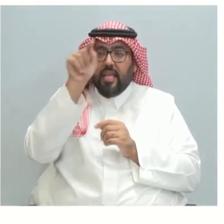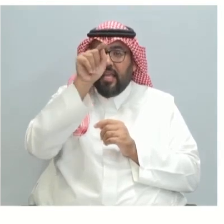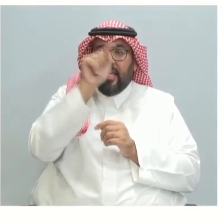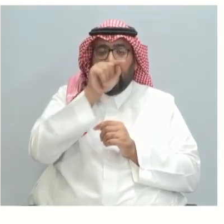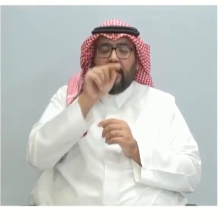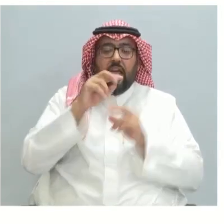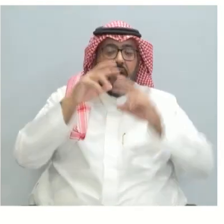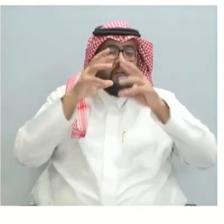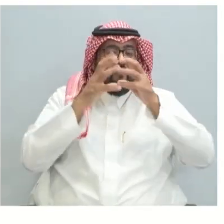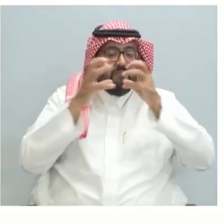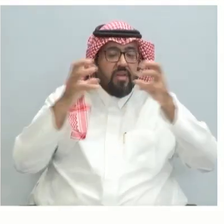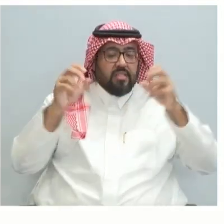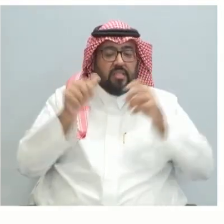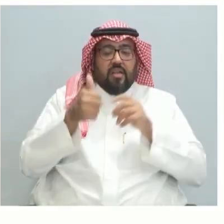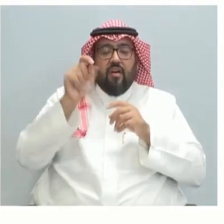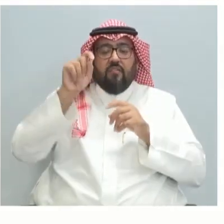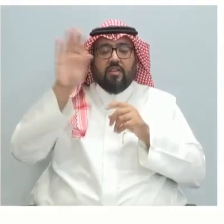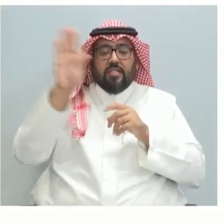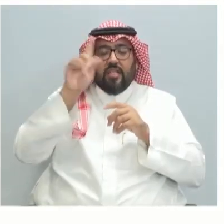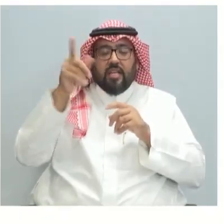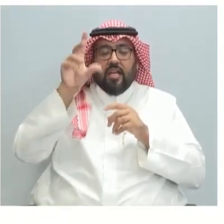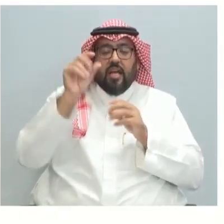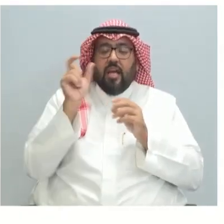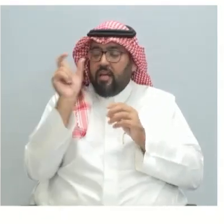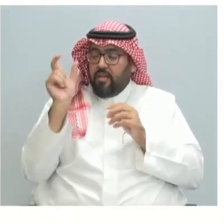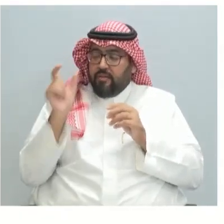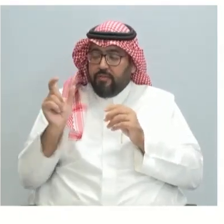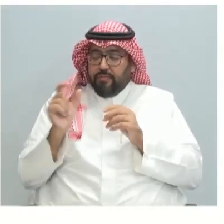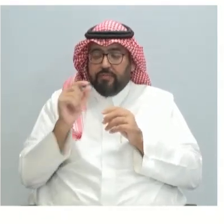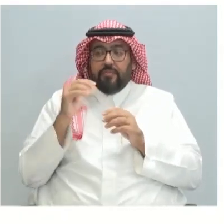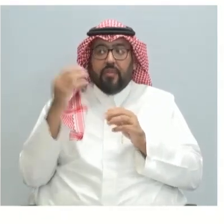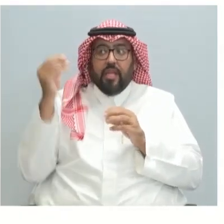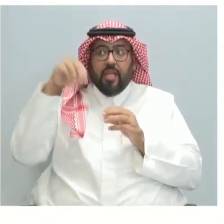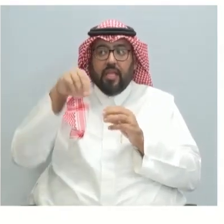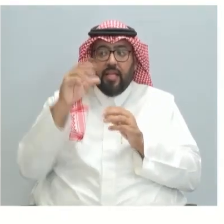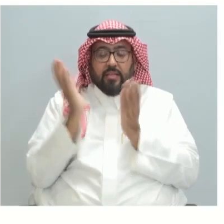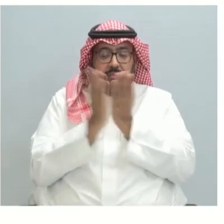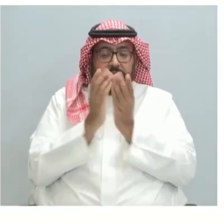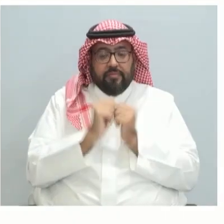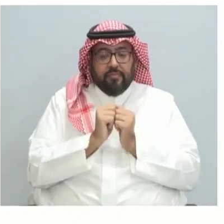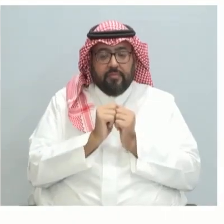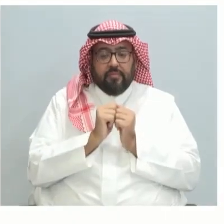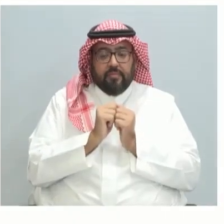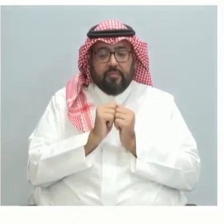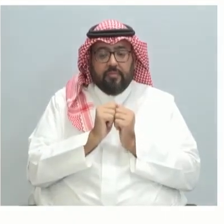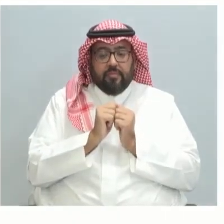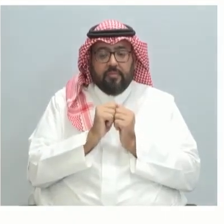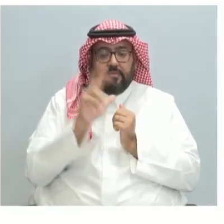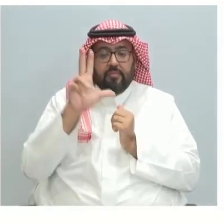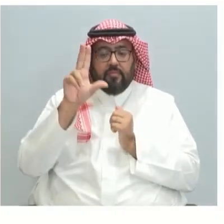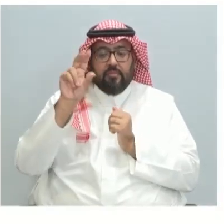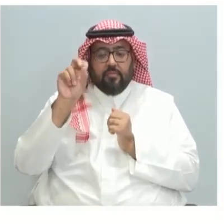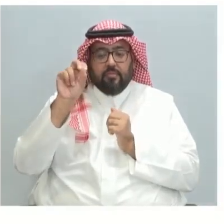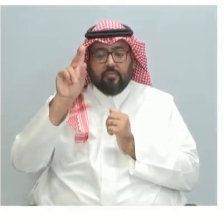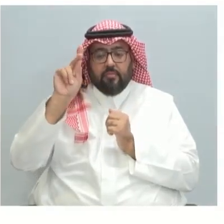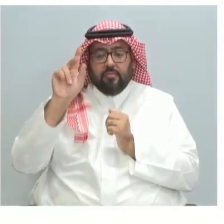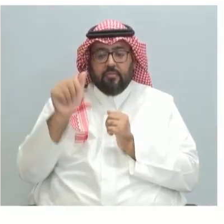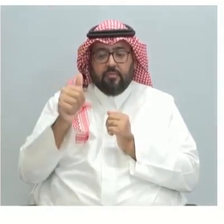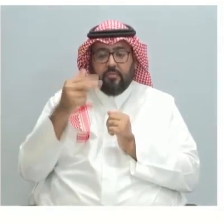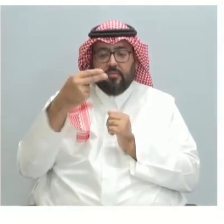وافسرها المفردات التي يحتويها هذا الدرس القطاعات